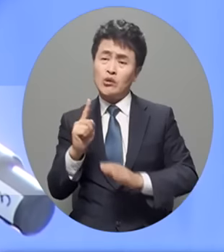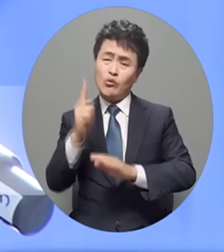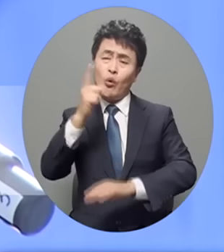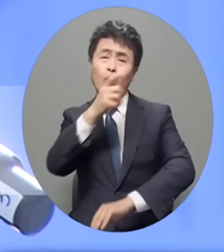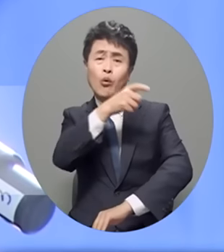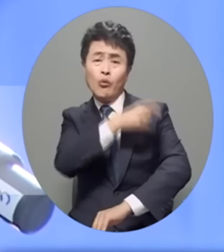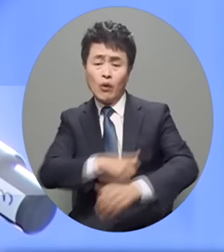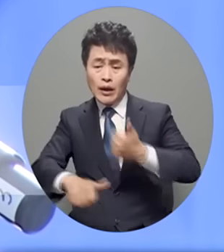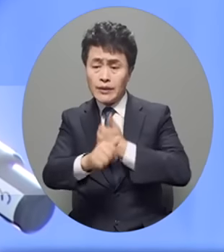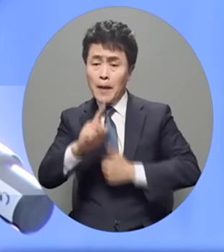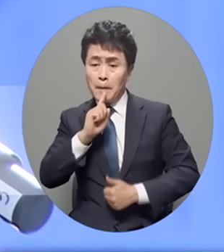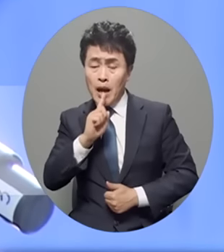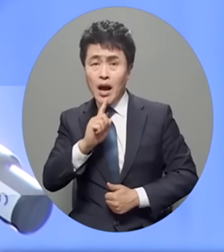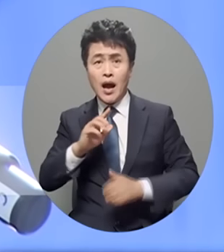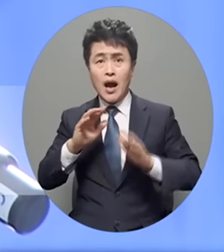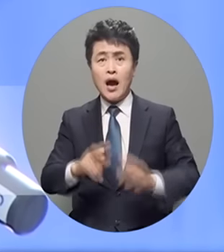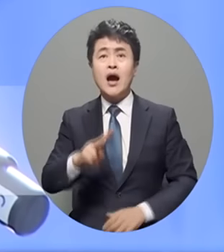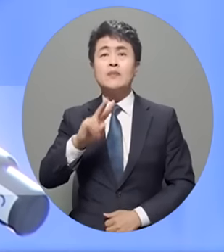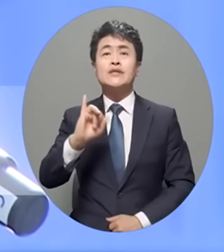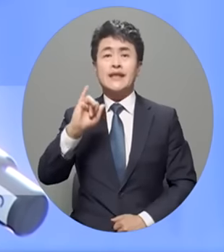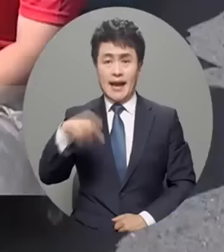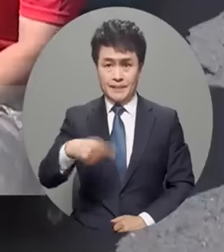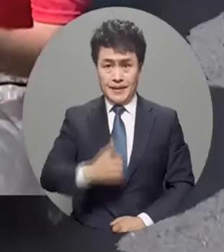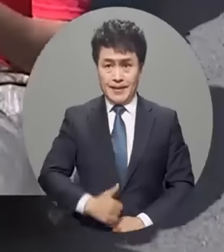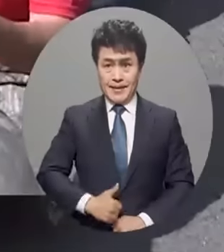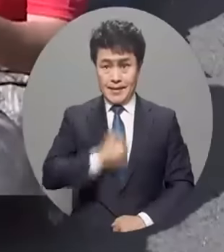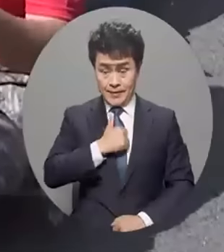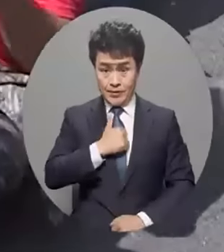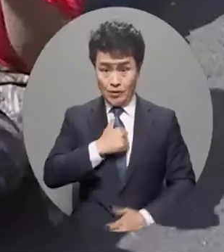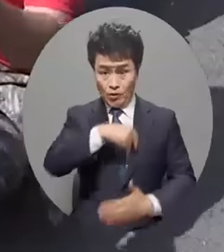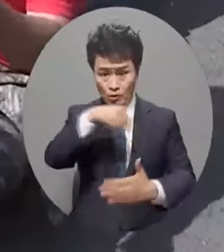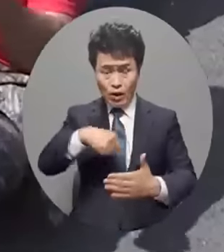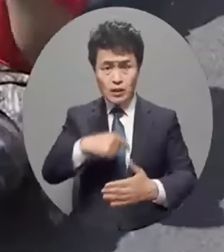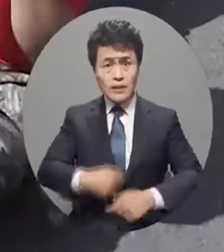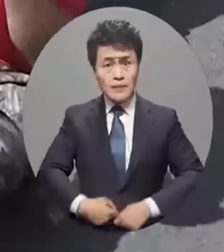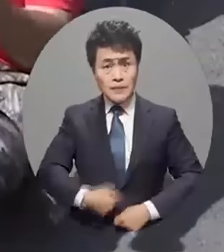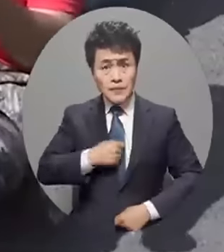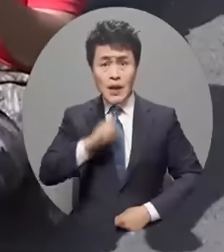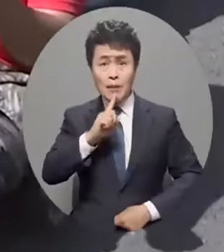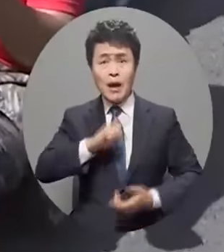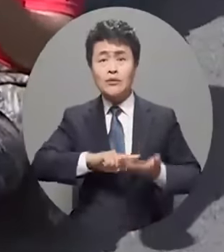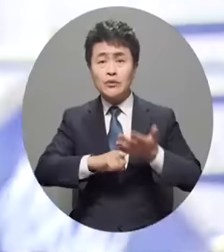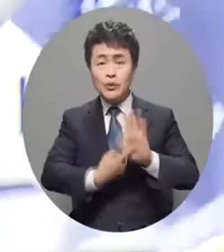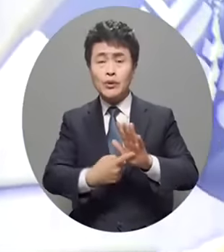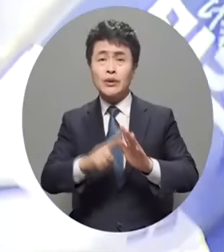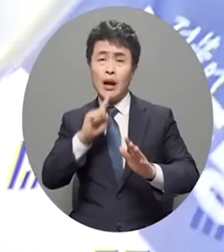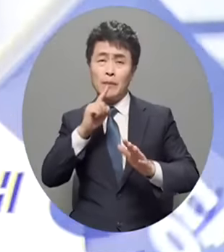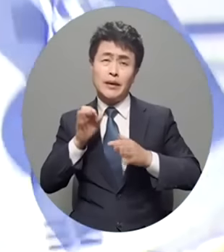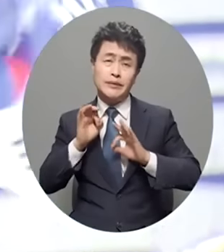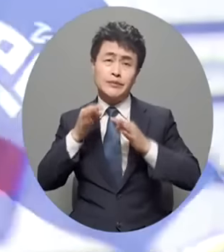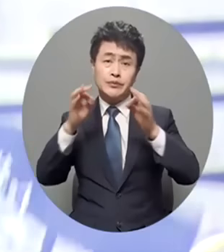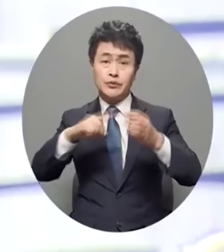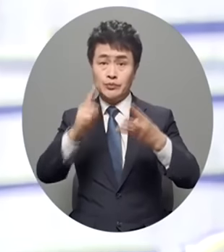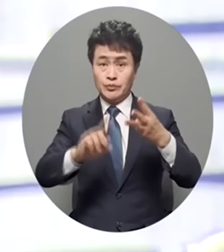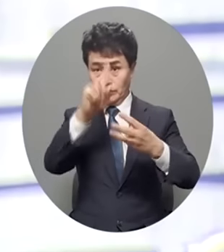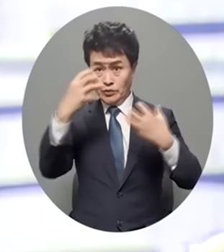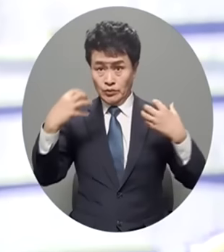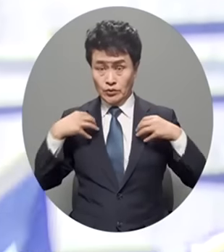계기로 이른바 VIP 경로설에 진실이 드러나고 있다고 목소리를 높였습니다. 윤석열